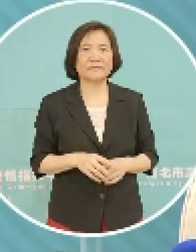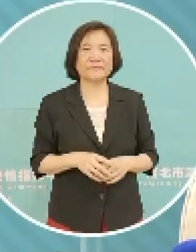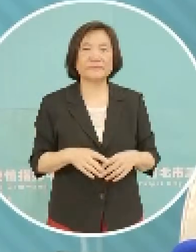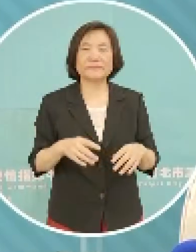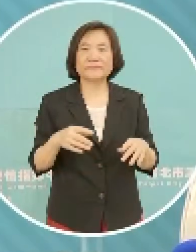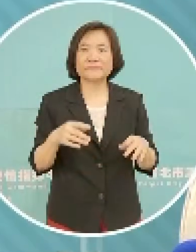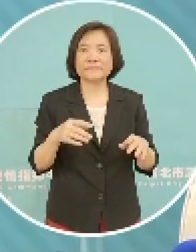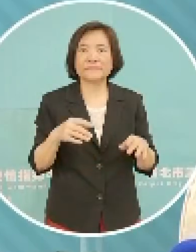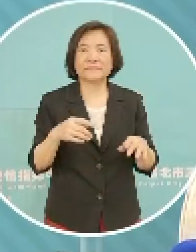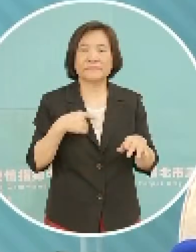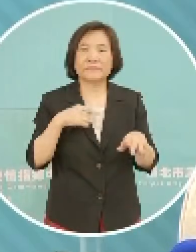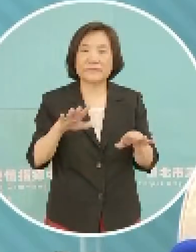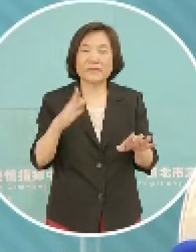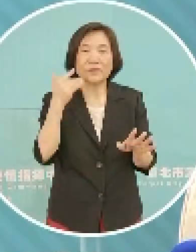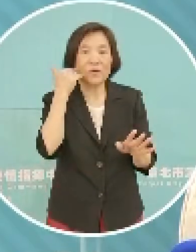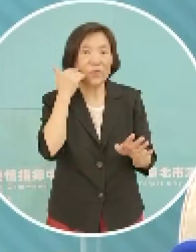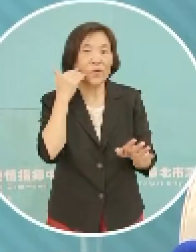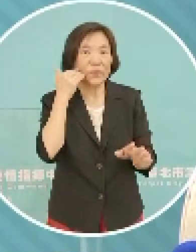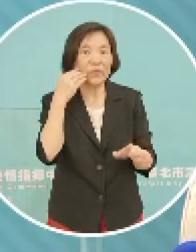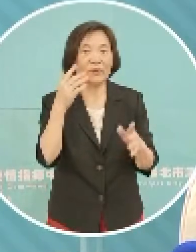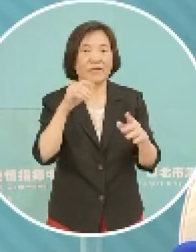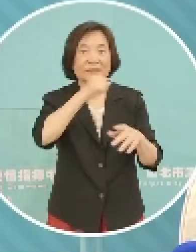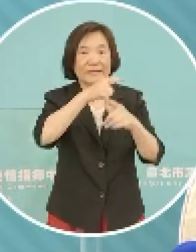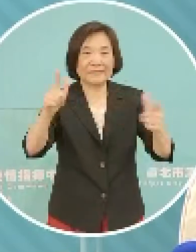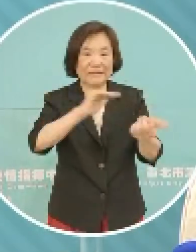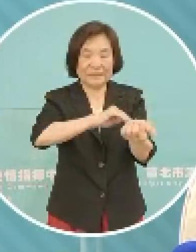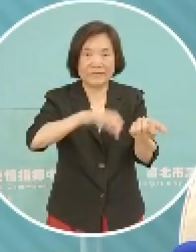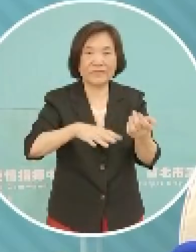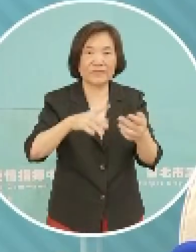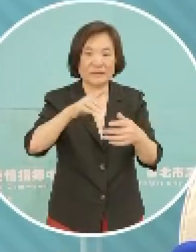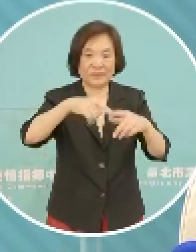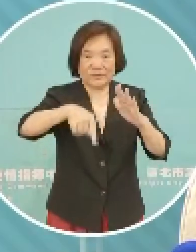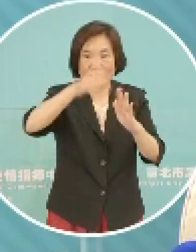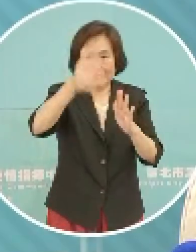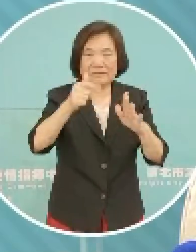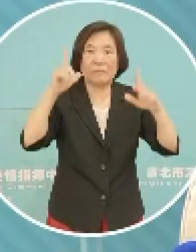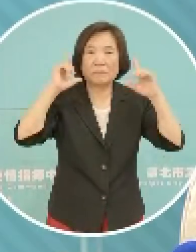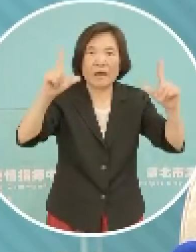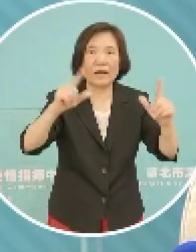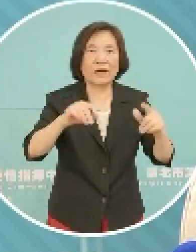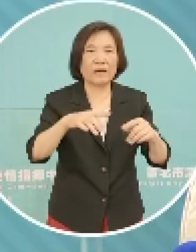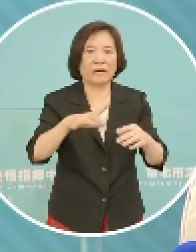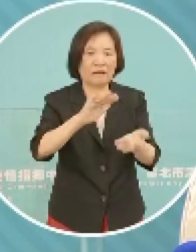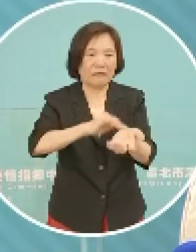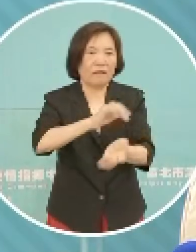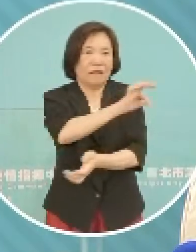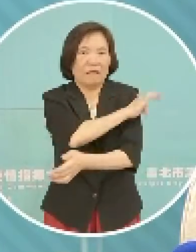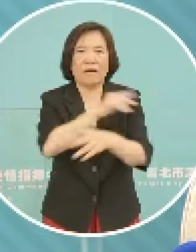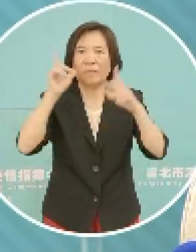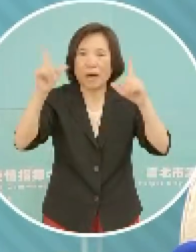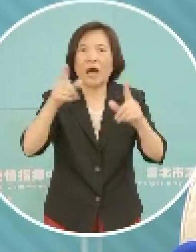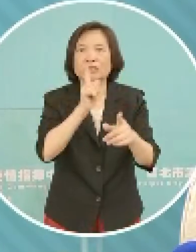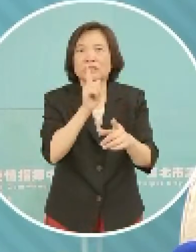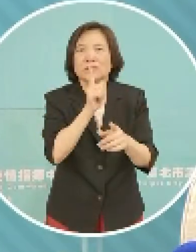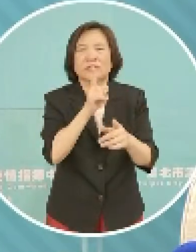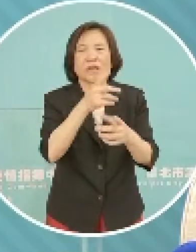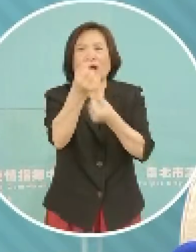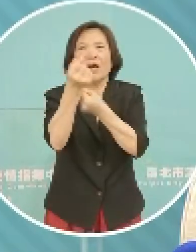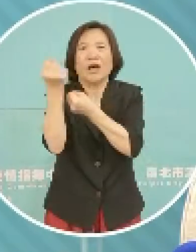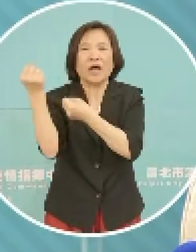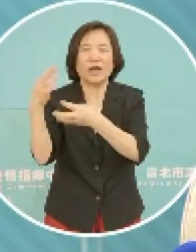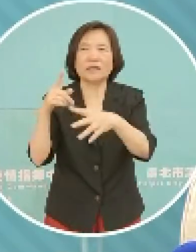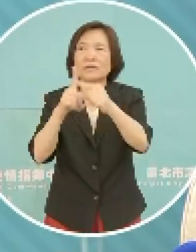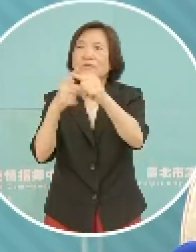去，如果说台大院长都会出来讲话，然后那一些医护人员都第一线的都会出来讲话，你中央